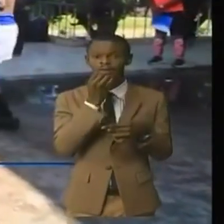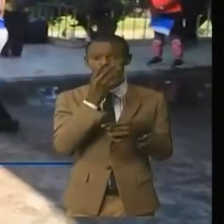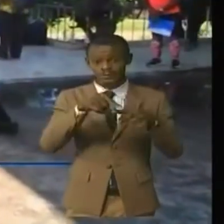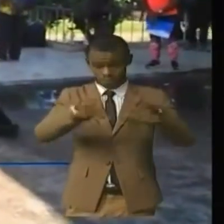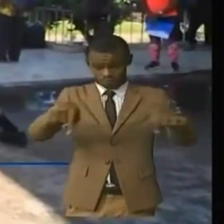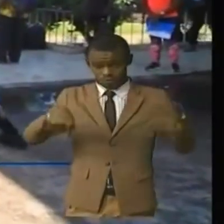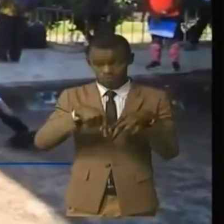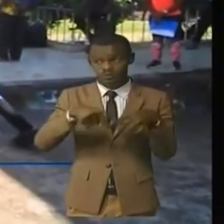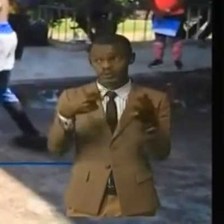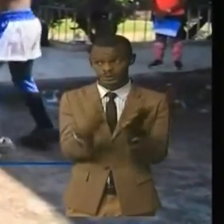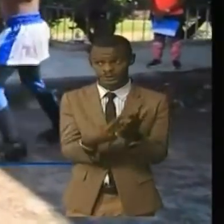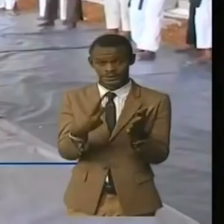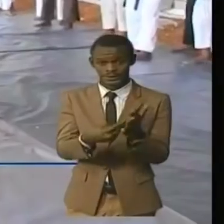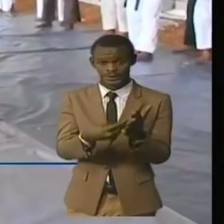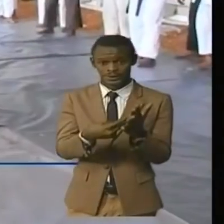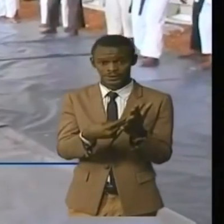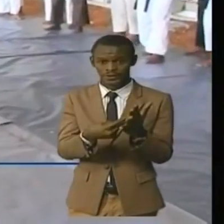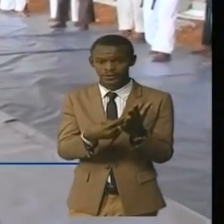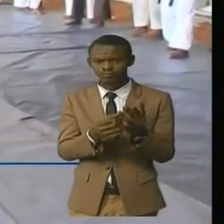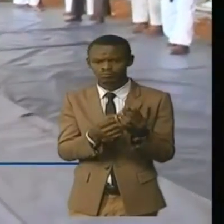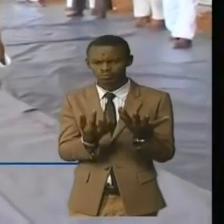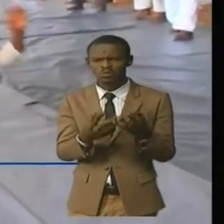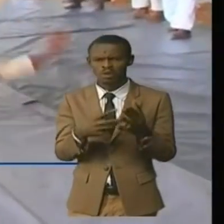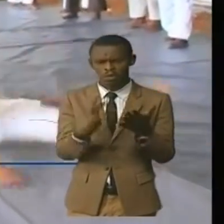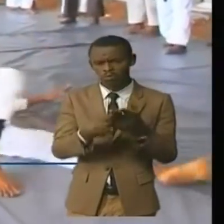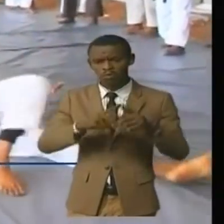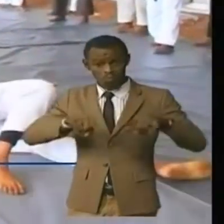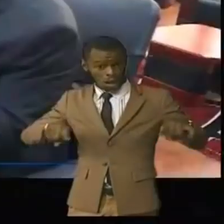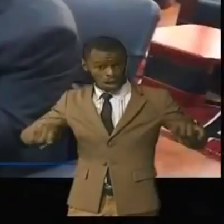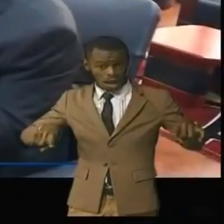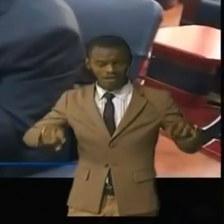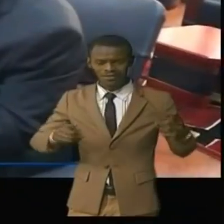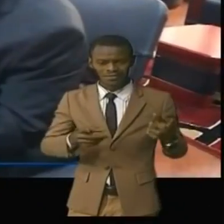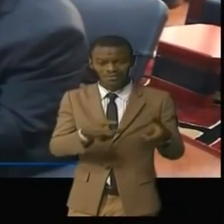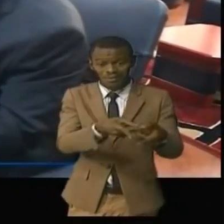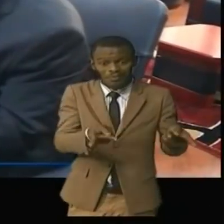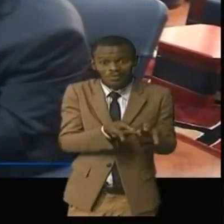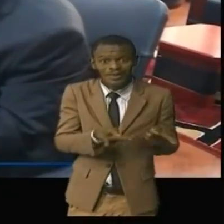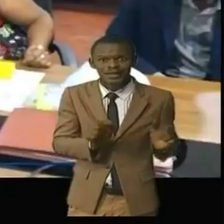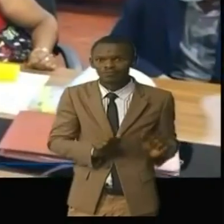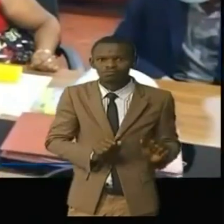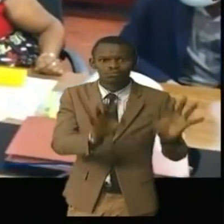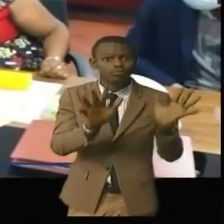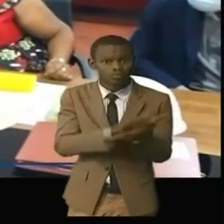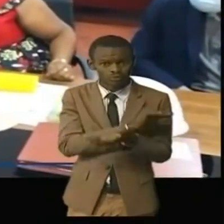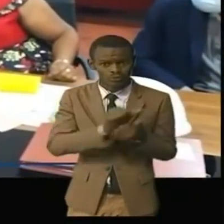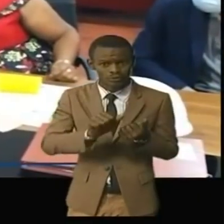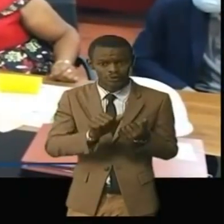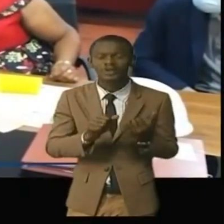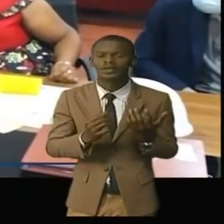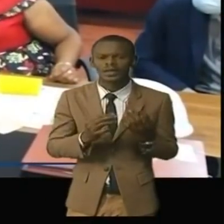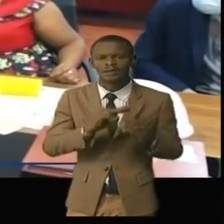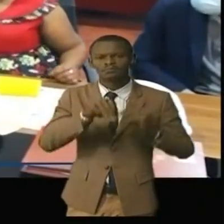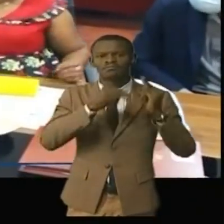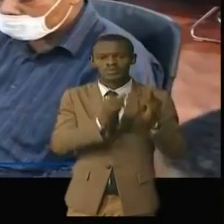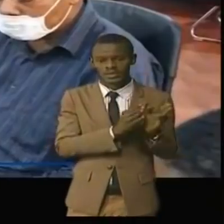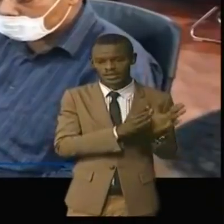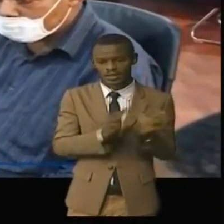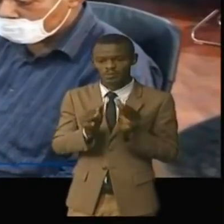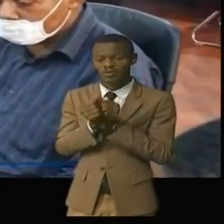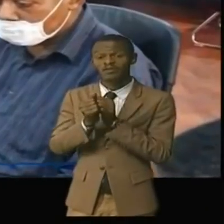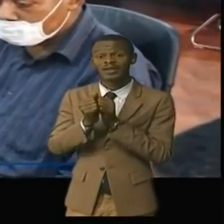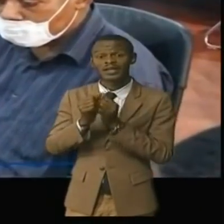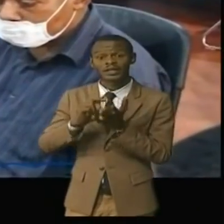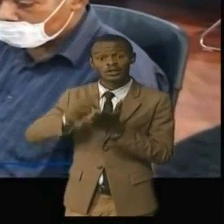pas en reste. La signature du protocole d'accord entre le ministère du Plan et l'Université de Kinshasa pour la réhabilitation du